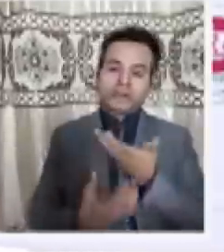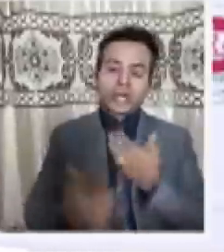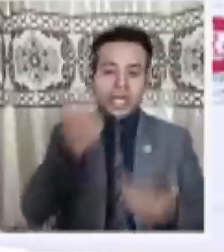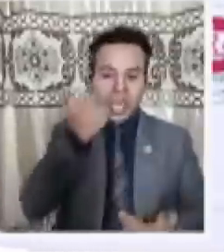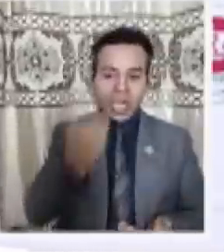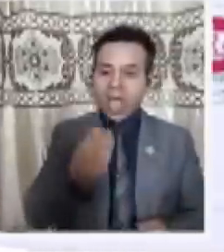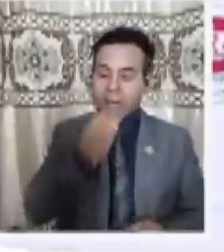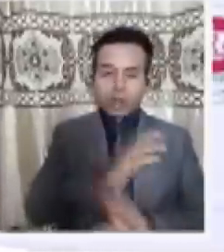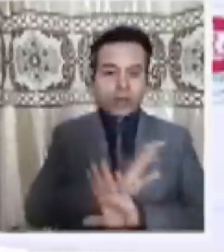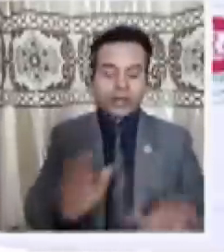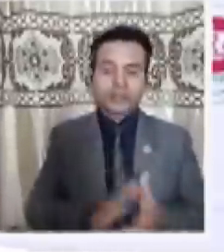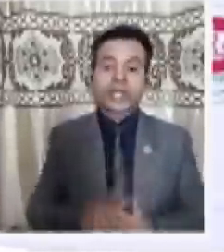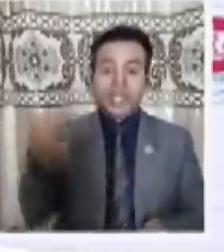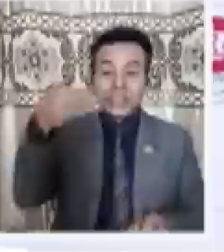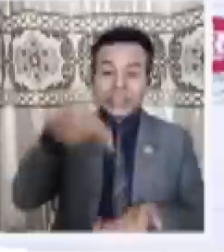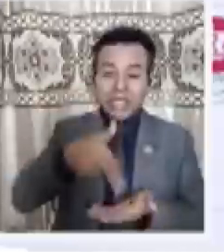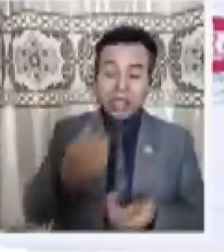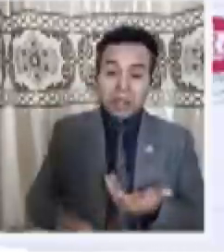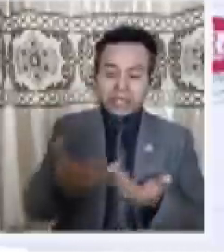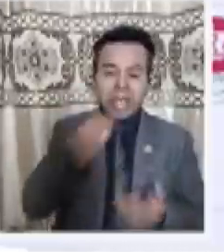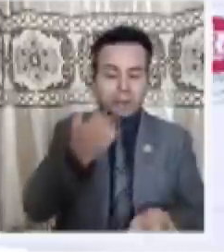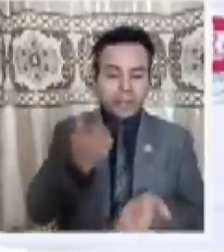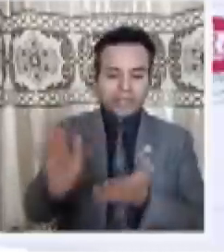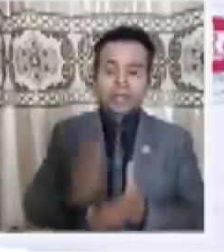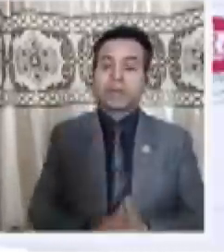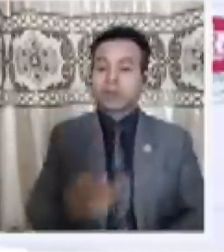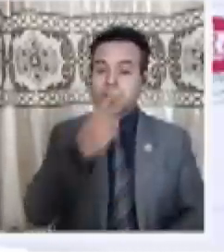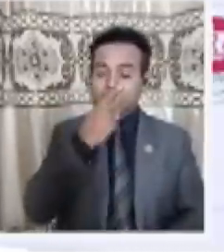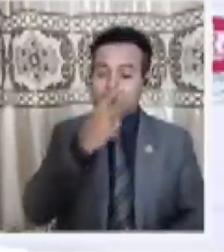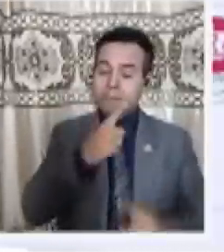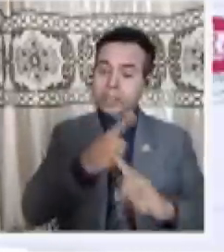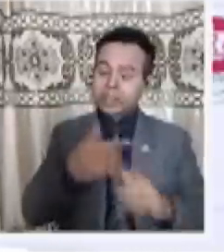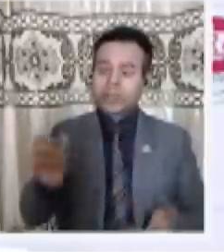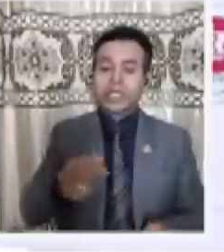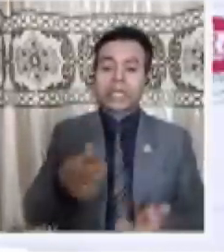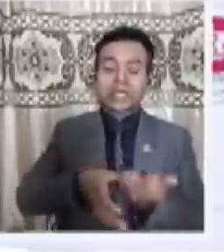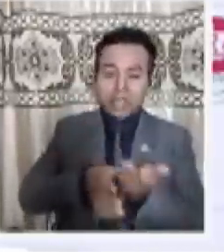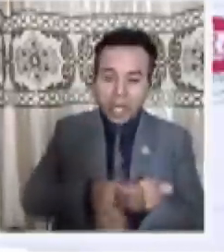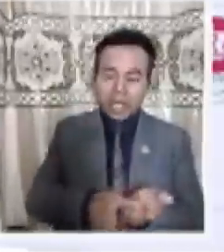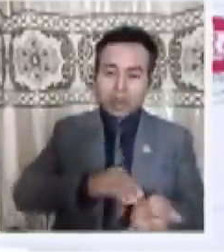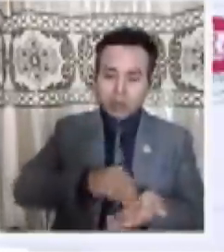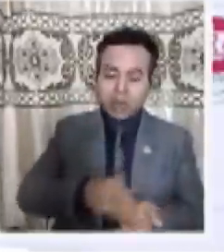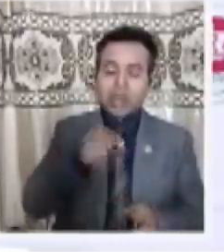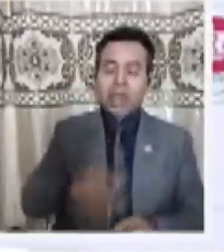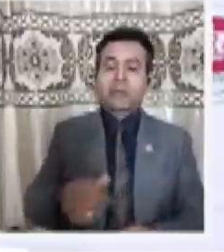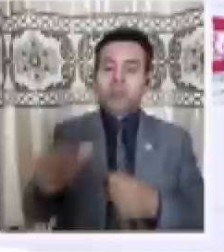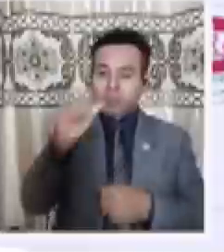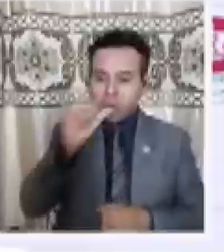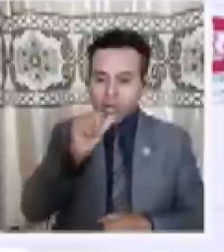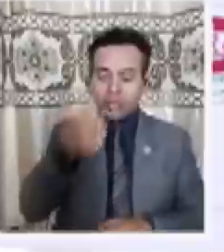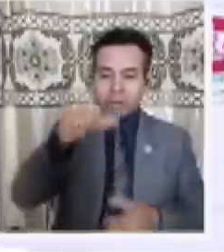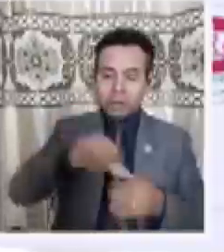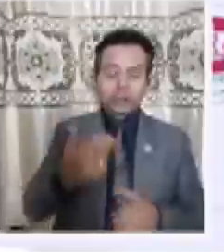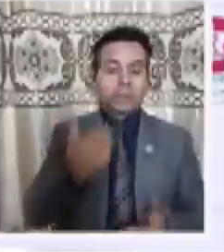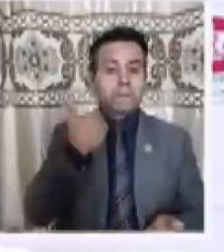করুন, ধূমপান অবশ্যই পরিহার করুন এবং তামাক, তামাকজাত পণ্য এবং সকল ধরনের মাদক পরিহার করুন।